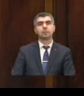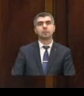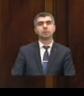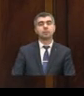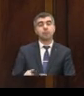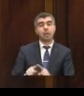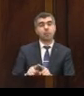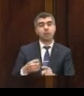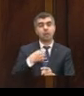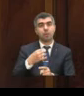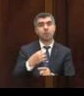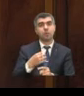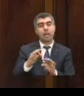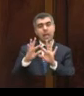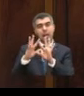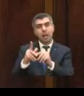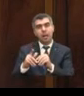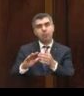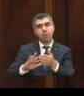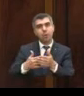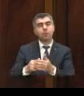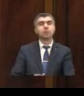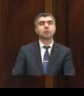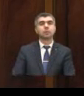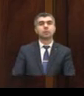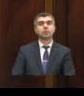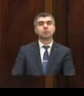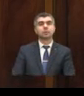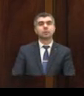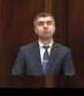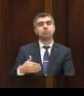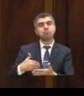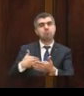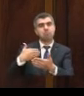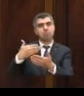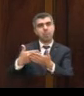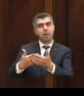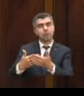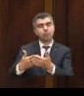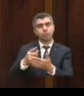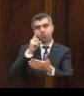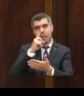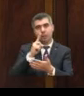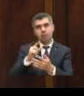ديالكم للأرقام لزم علينا أننا نأخروها للموعد المقبل. ولكن